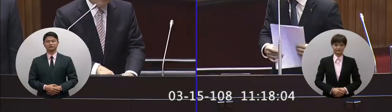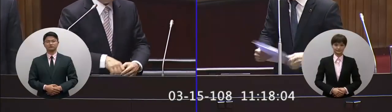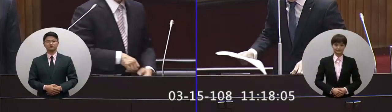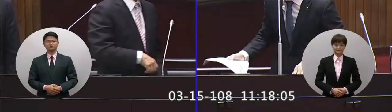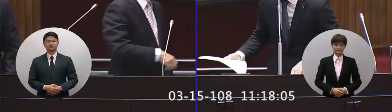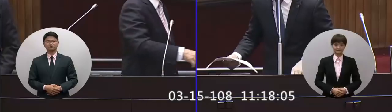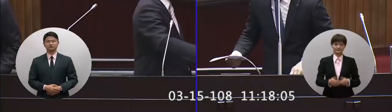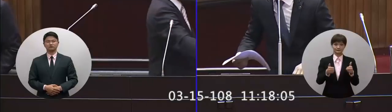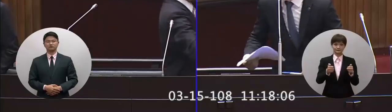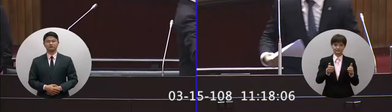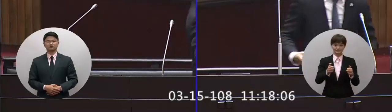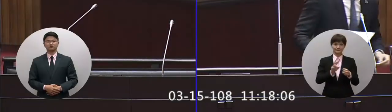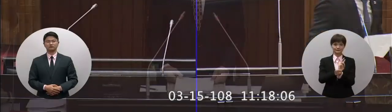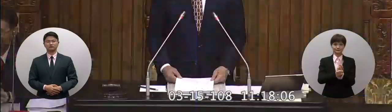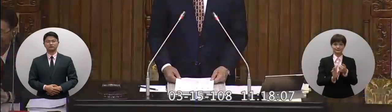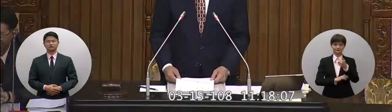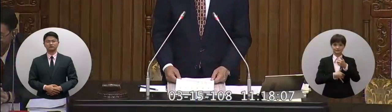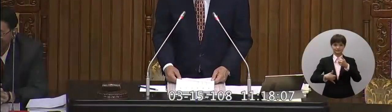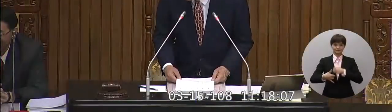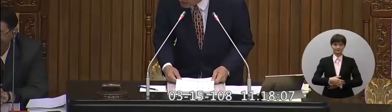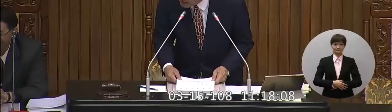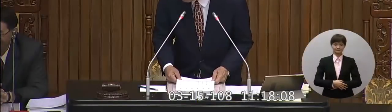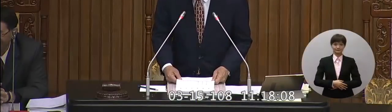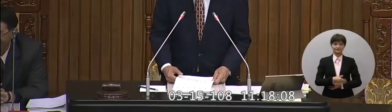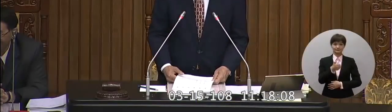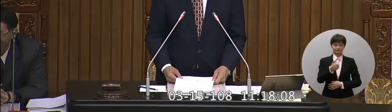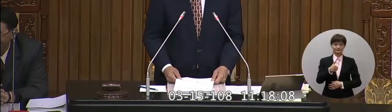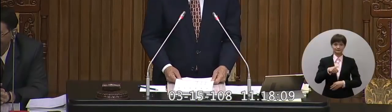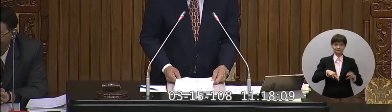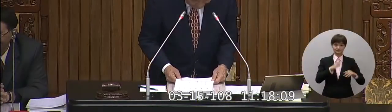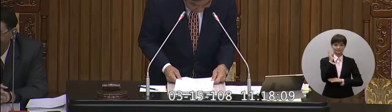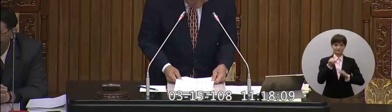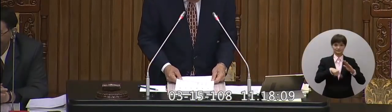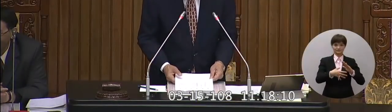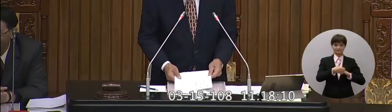好，谢谢林委员，谢谢行政院苏院长。